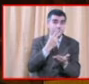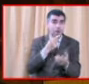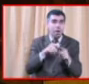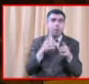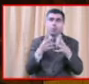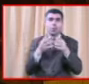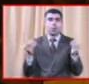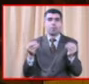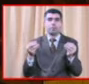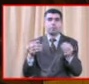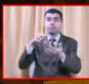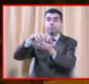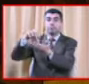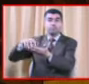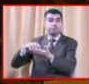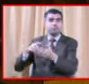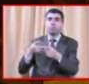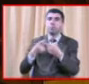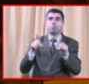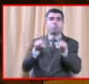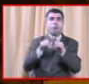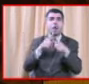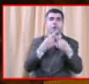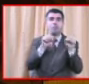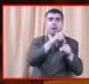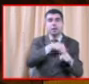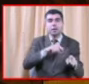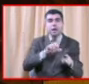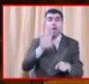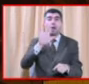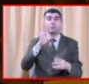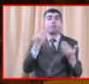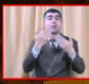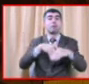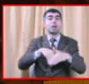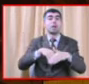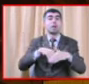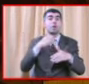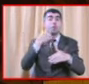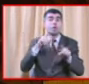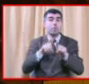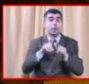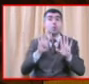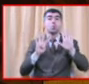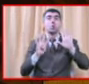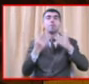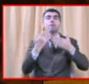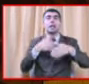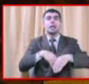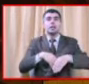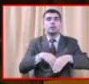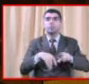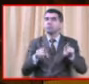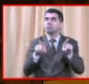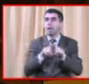كليا. انا كنت في عين المكان الخمسة د العشية مقطوعة الطريق. هاد الحادث اللي وقعت في 9 ديال الليل، يعني كون كاين